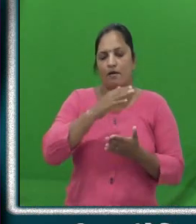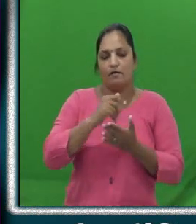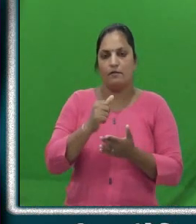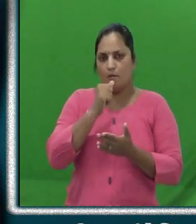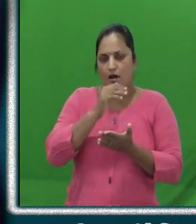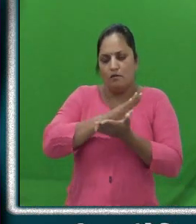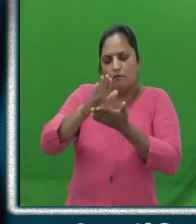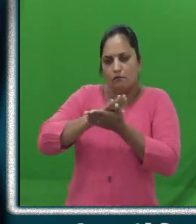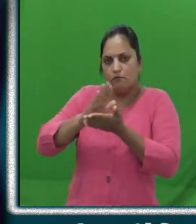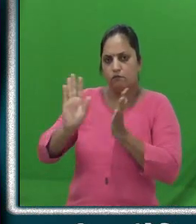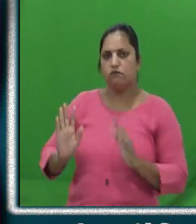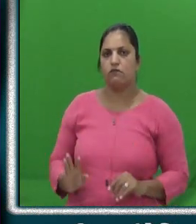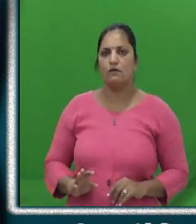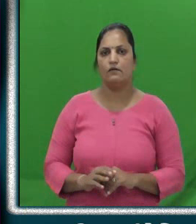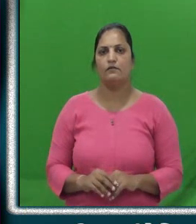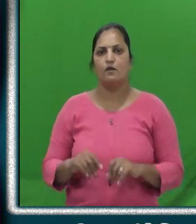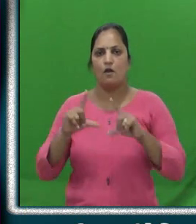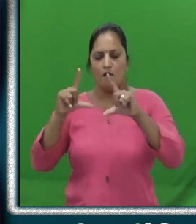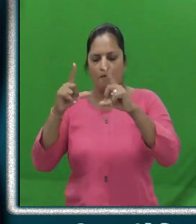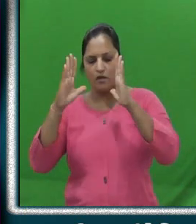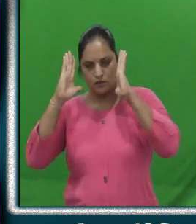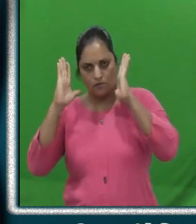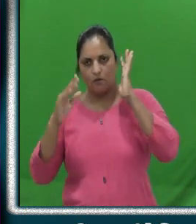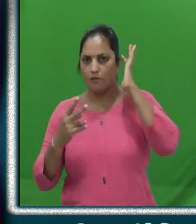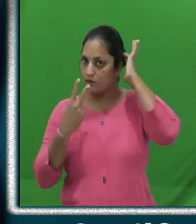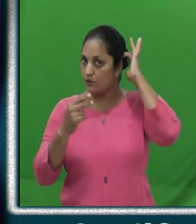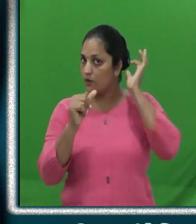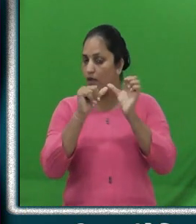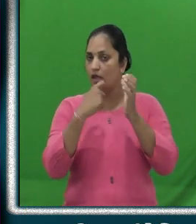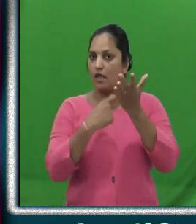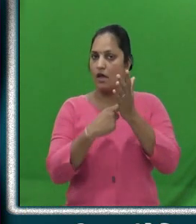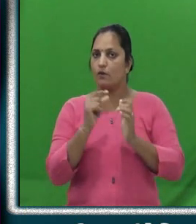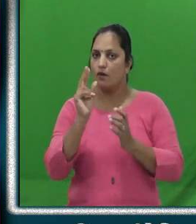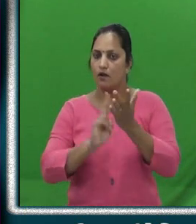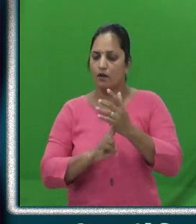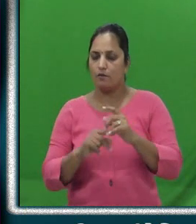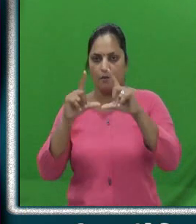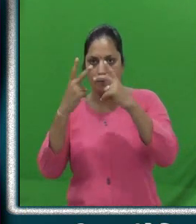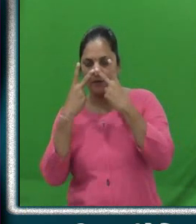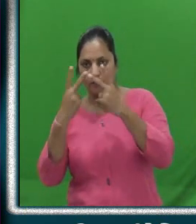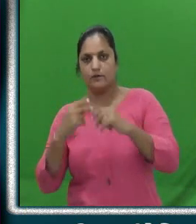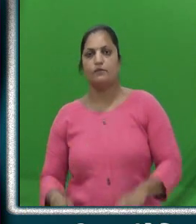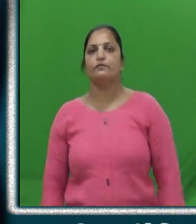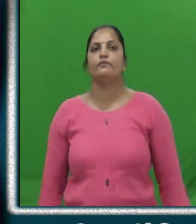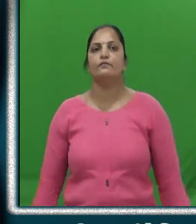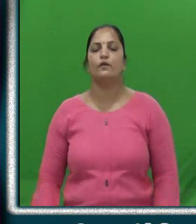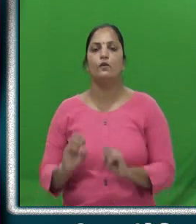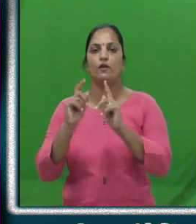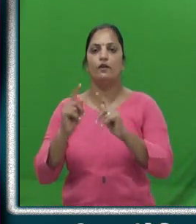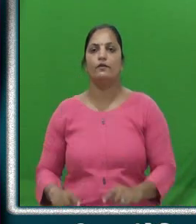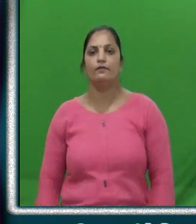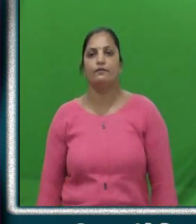ક્લિનિંગ લેક આ જોજો તમે ગૂગલની અંદર પણ ઘણા બધા પિક્ચર હશે અરુણ કૃષ્ણમૂર્તિના એ પણ તમે જોઈ